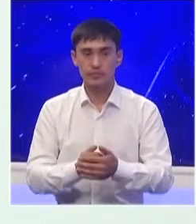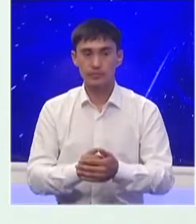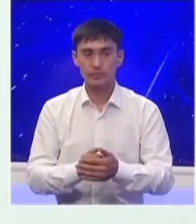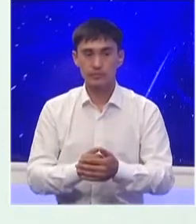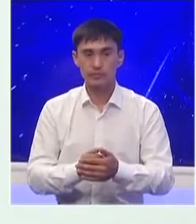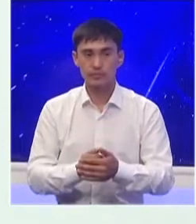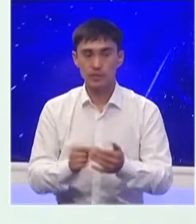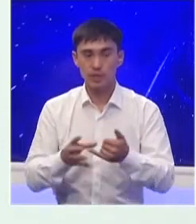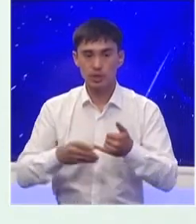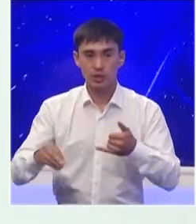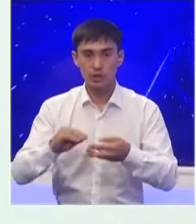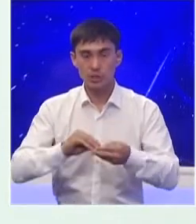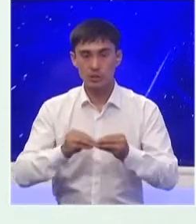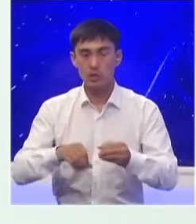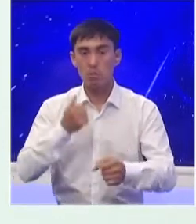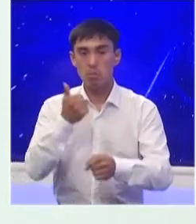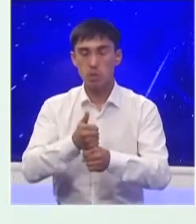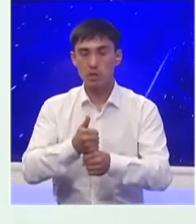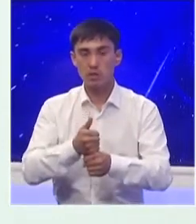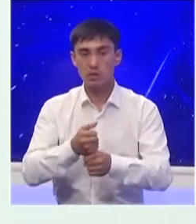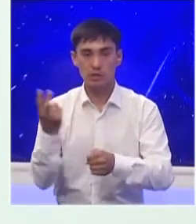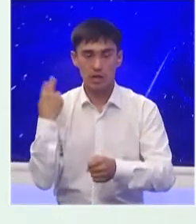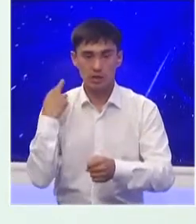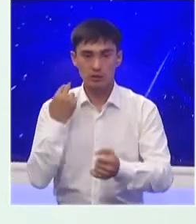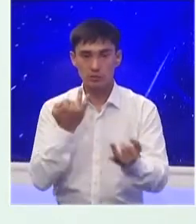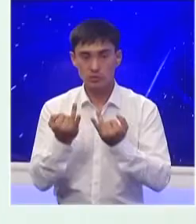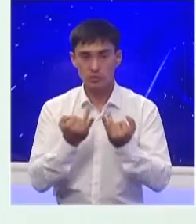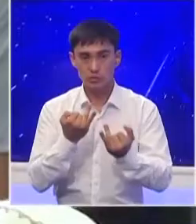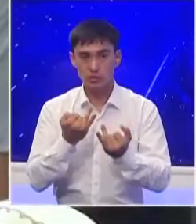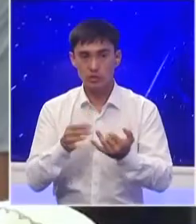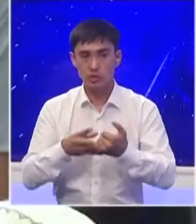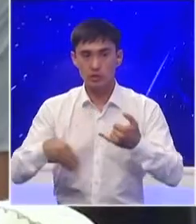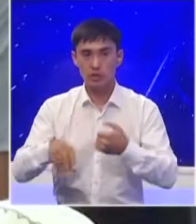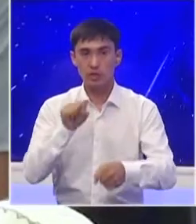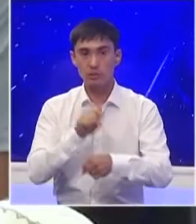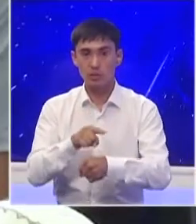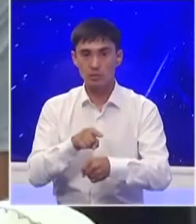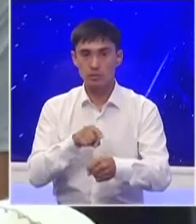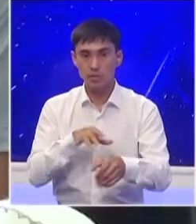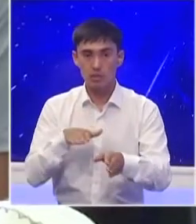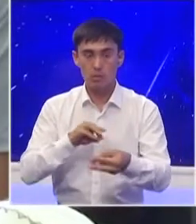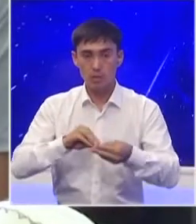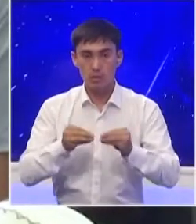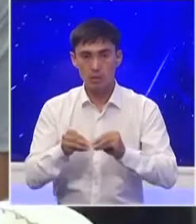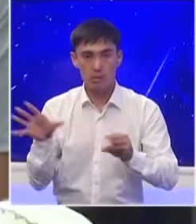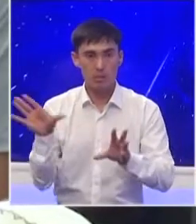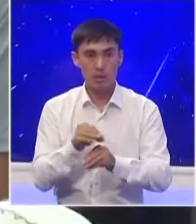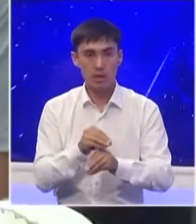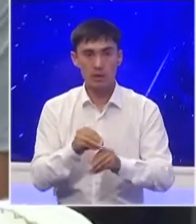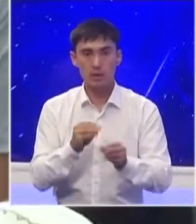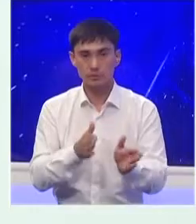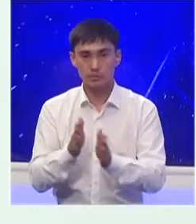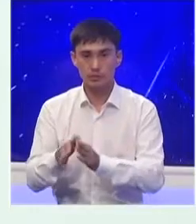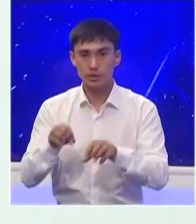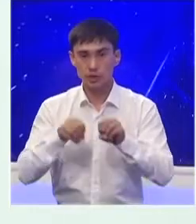жанымызда жерлес тұрса комитетінің басшысы отыр. Осы азаматтар қатысты осындай жерге қатысты осы мәселе талқыланды. Сондықтан әр нәрсенің өзінің шешімі